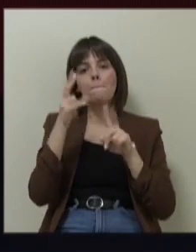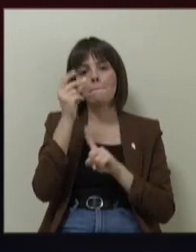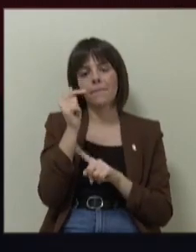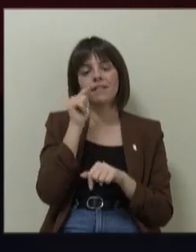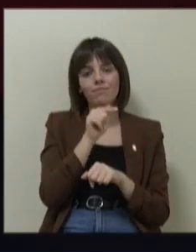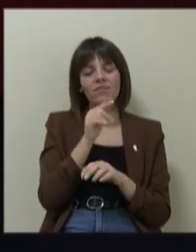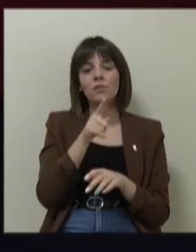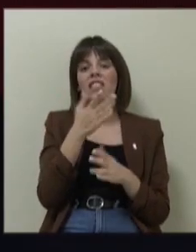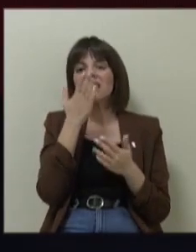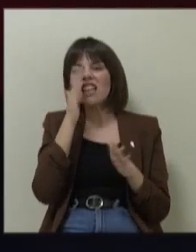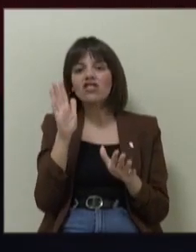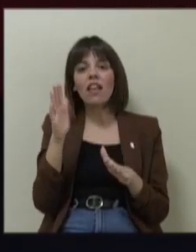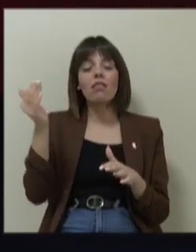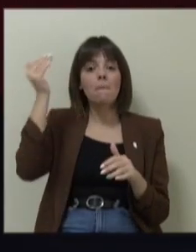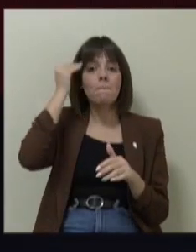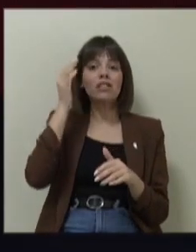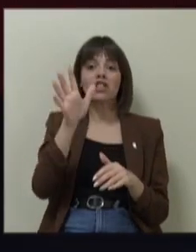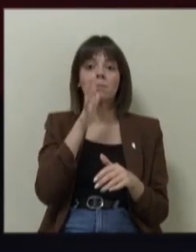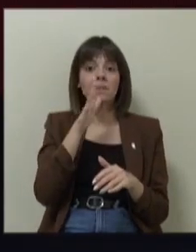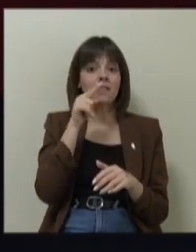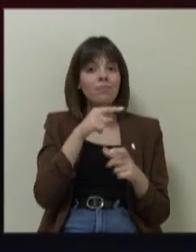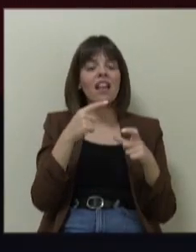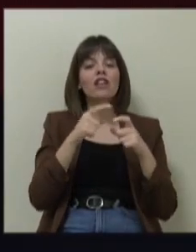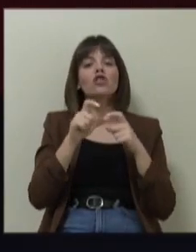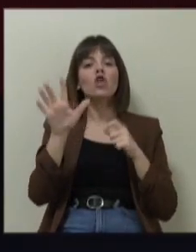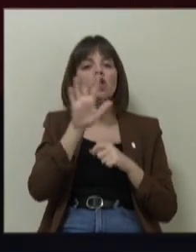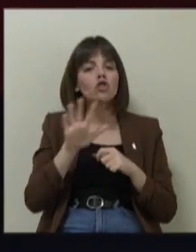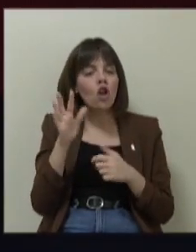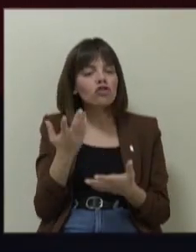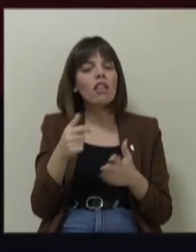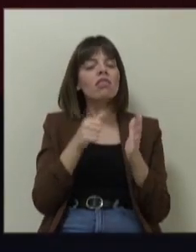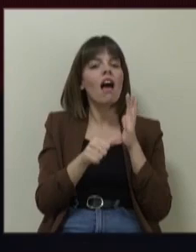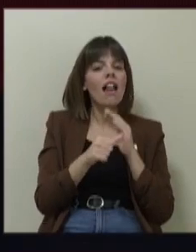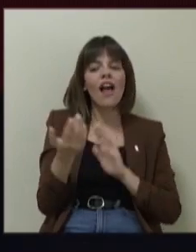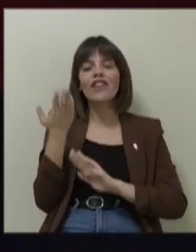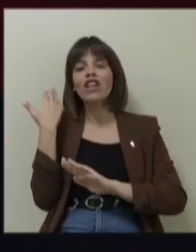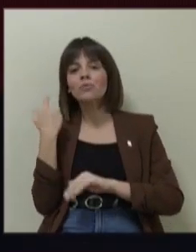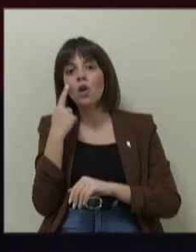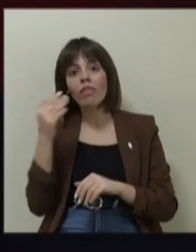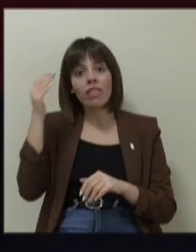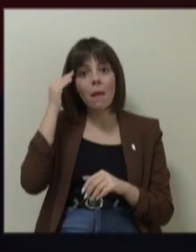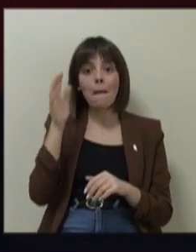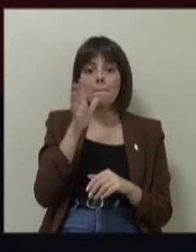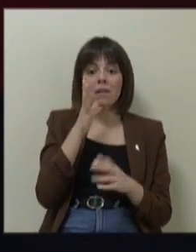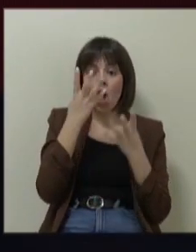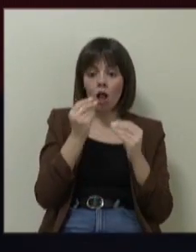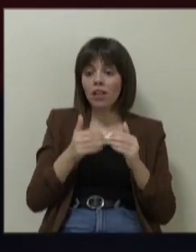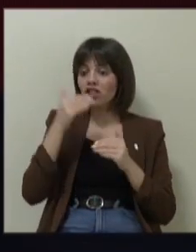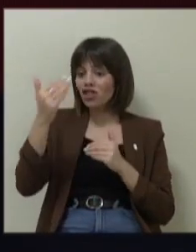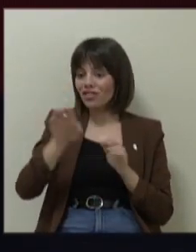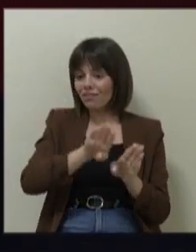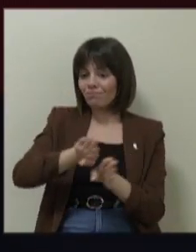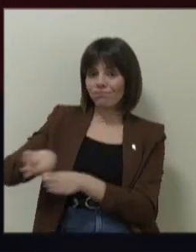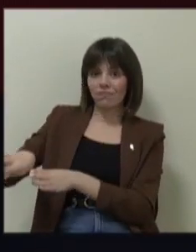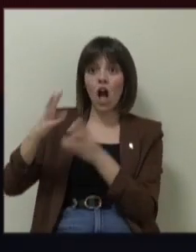Sadece bunları temel bilim olarak aldığımız ekolojiyi, sosyolojiyi, geçmişi, tarihi temel bilimler olmanın dışında